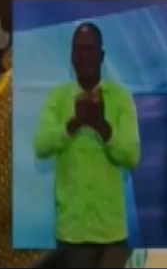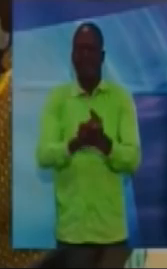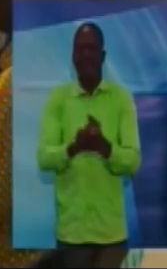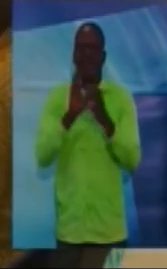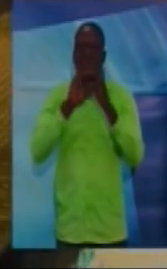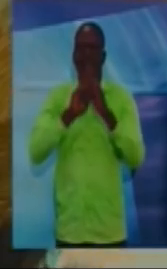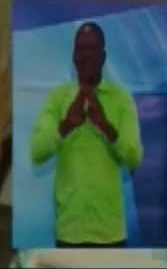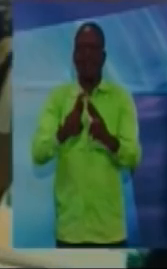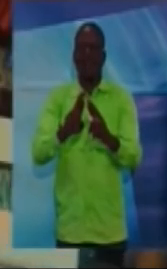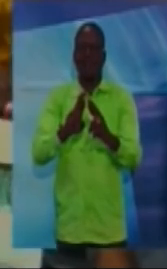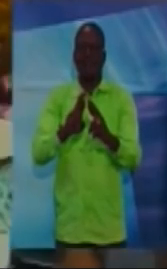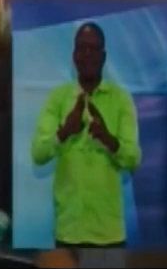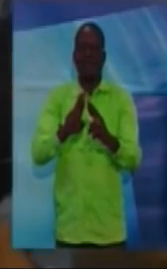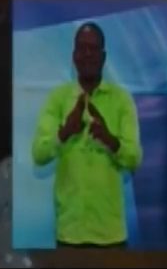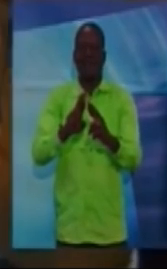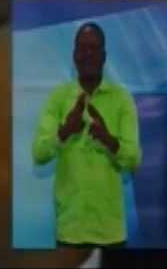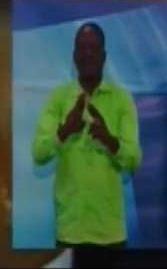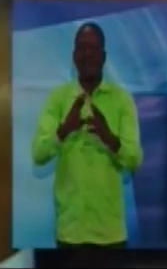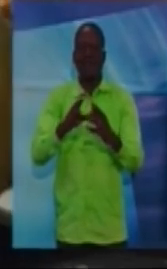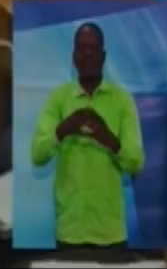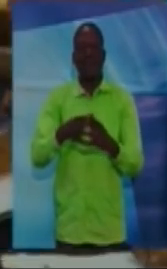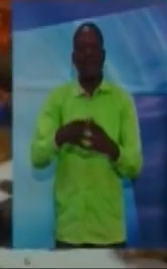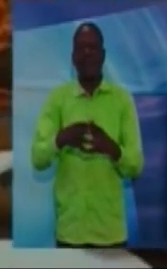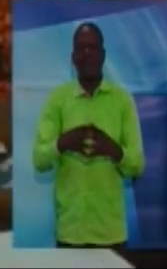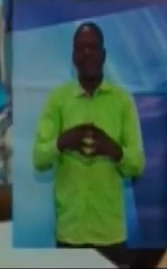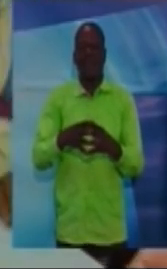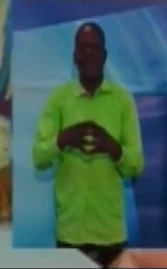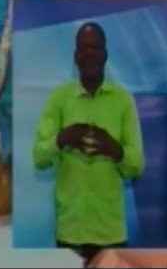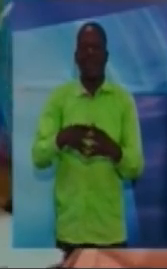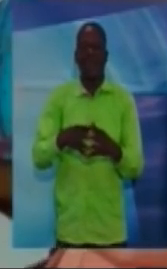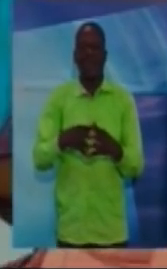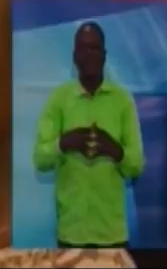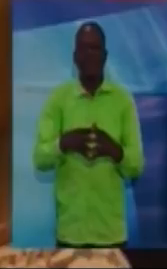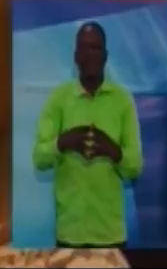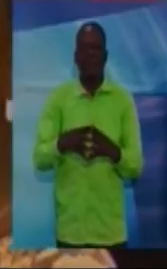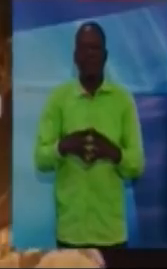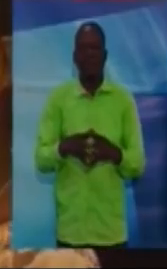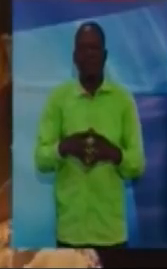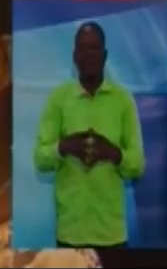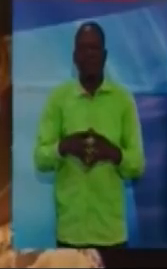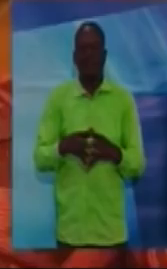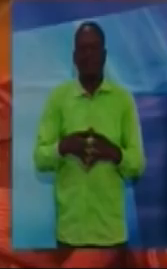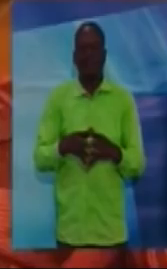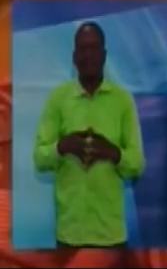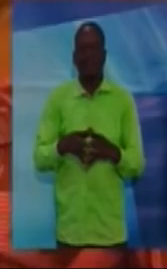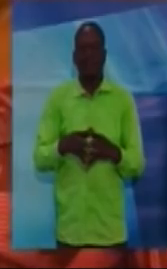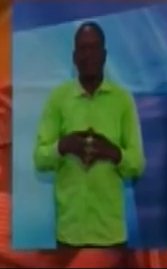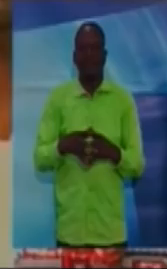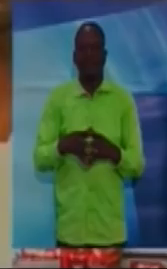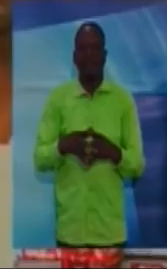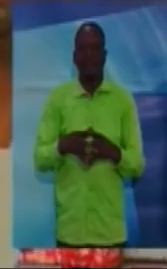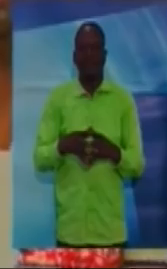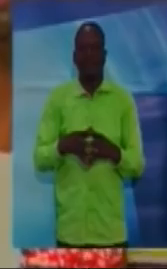ces femmes. Ici, il leur donne les moyens nécessaires pour y arriver. Et cette